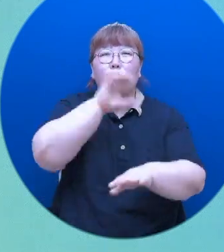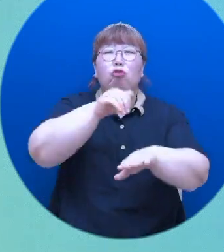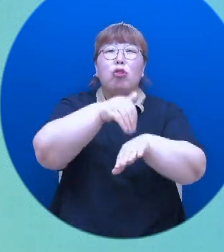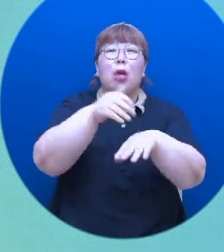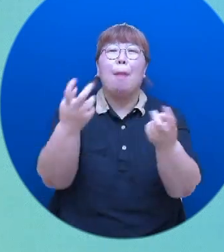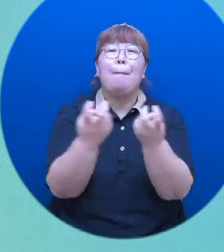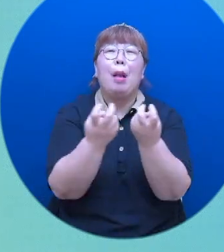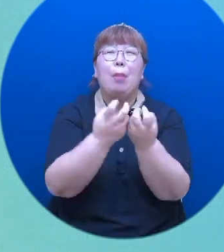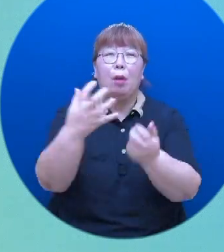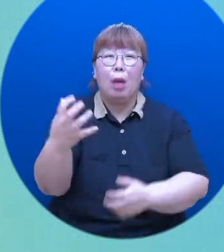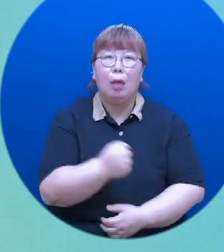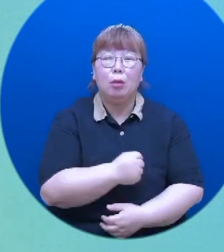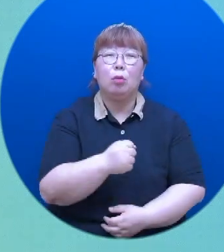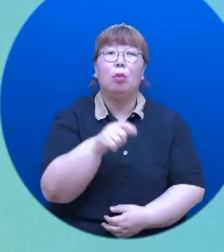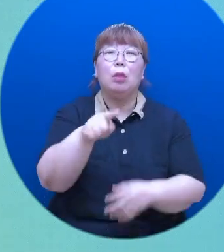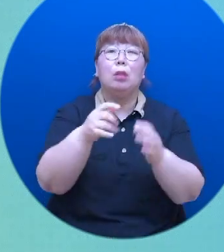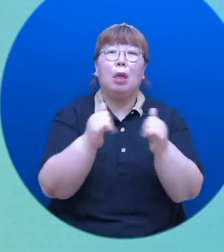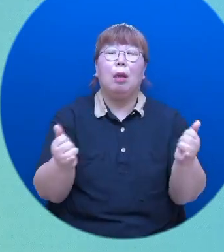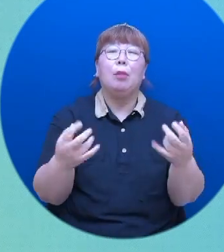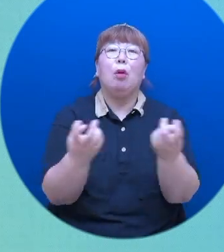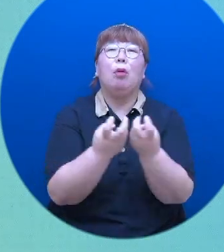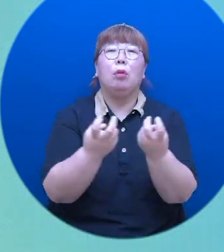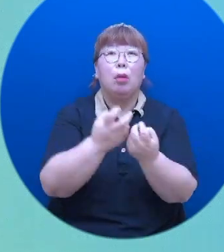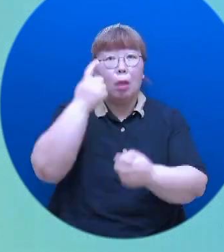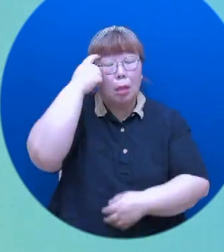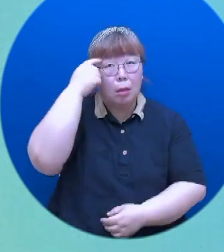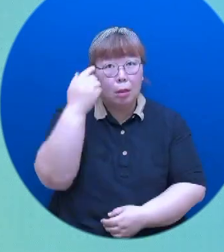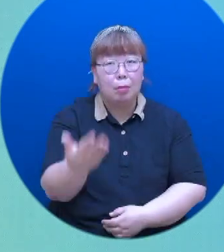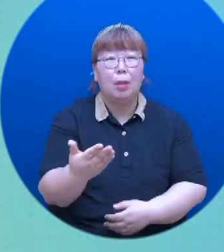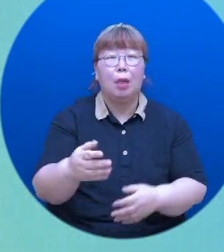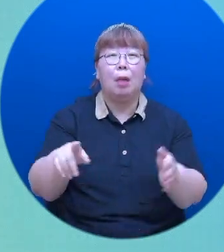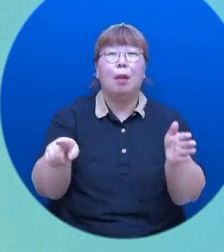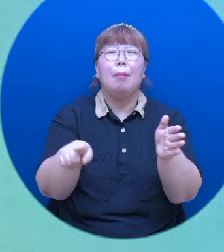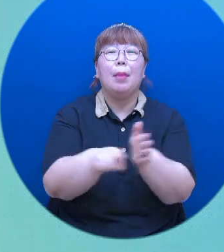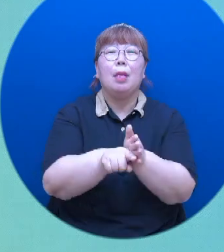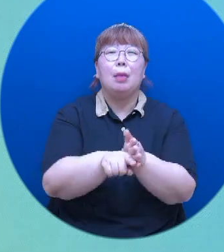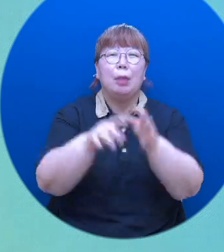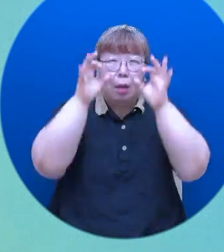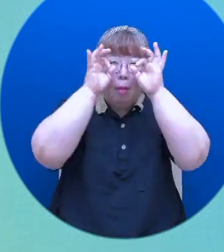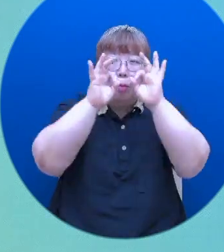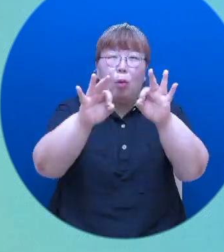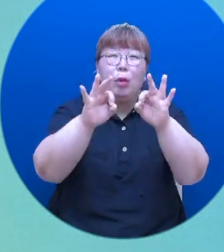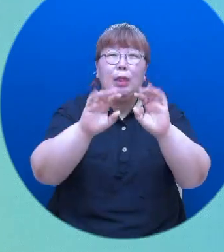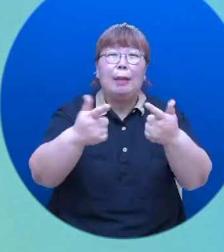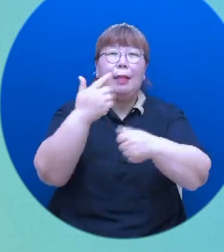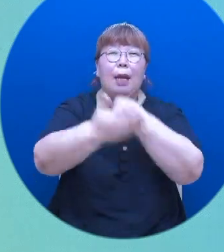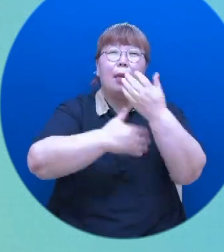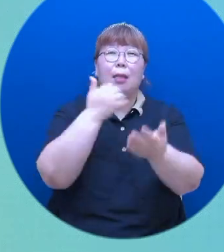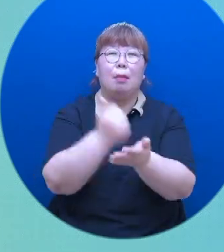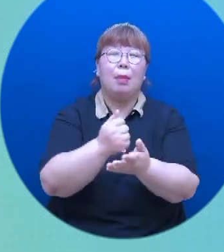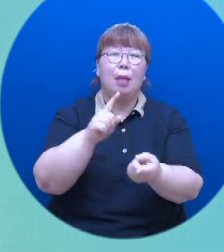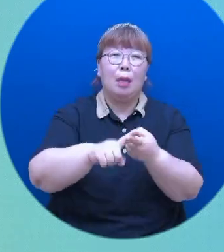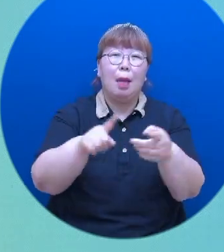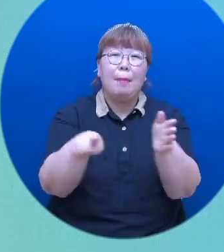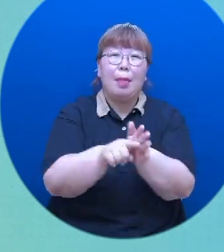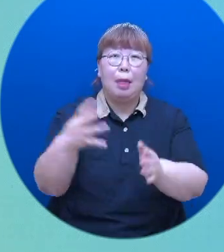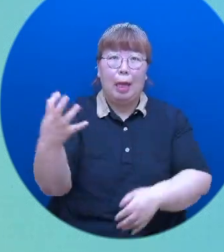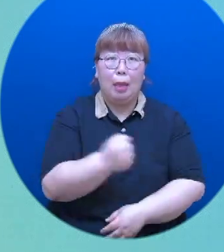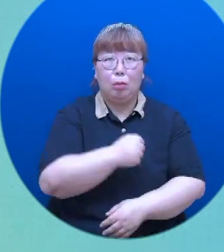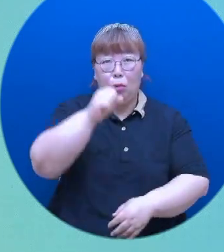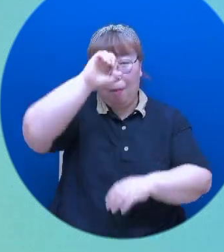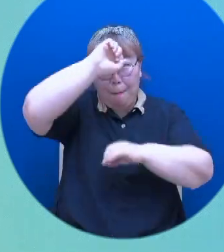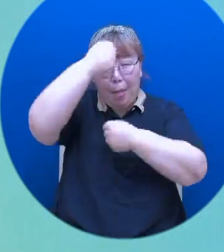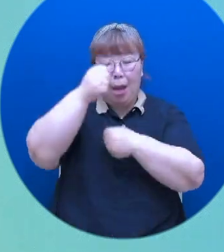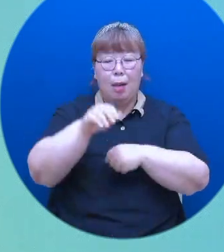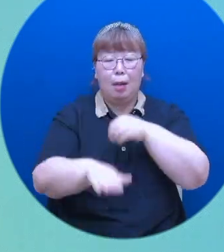그들이 갔던 길이 무엇입니까? 믿음이라고 하는 보이지 않는 하나님에 대한 믿음으로 발걸음을 내딛게 될